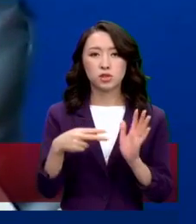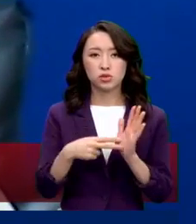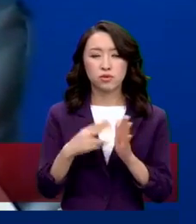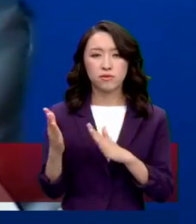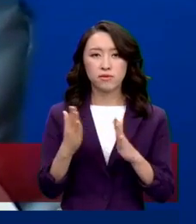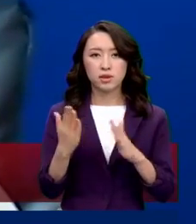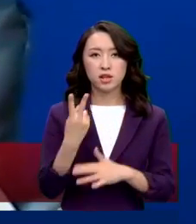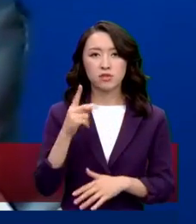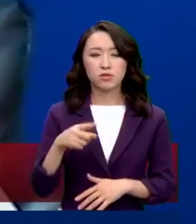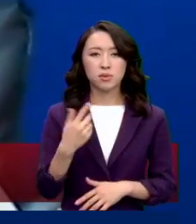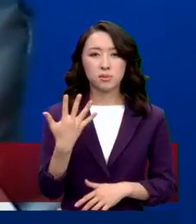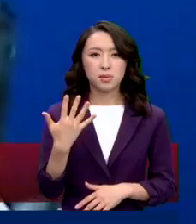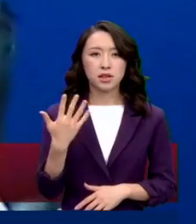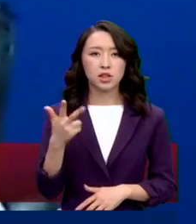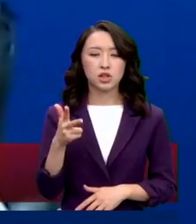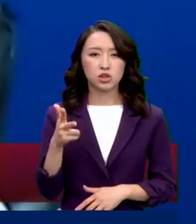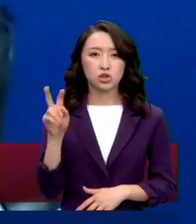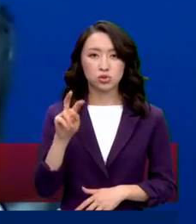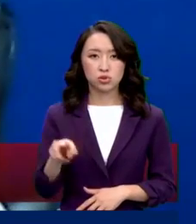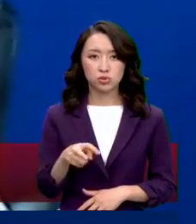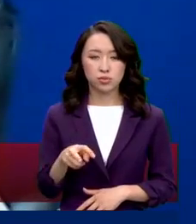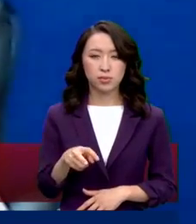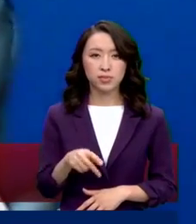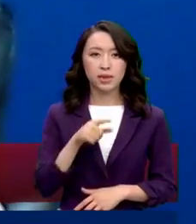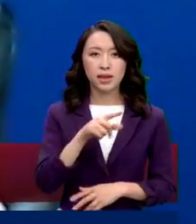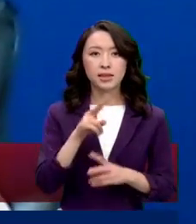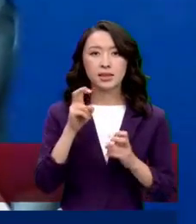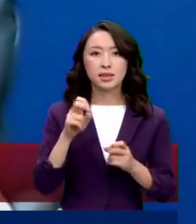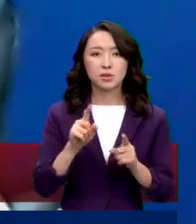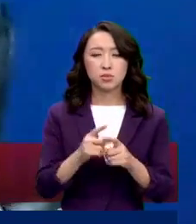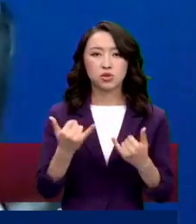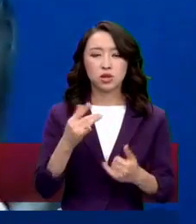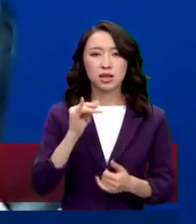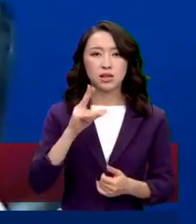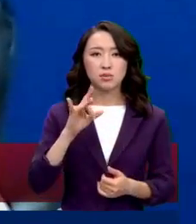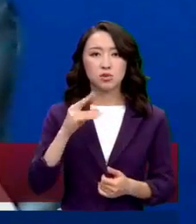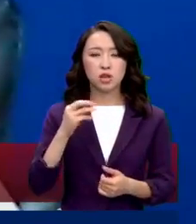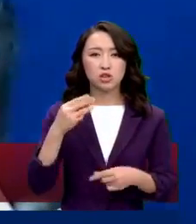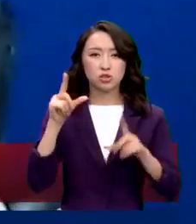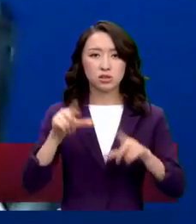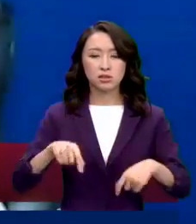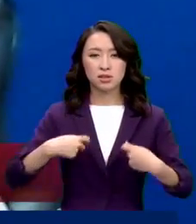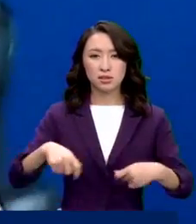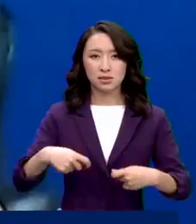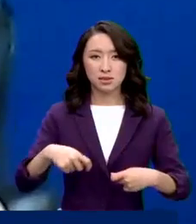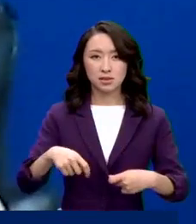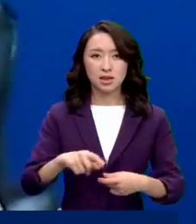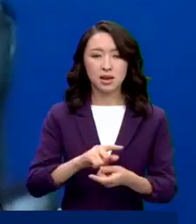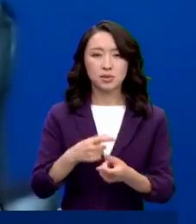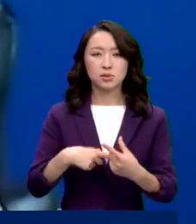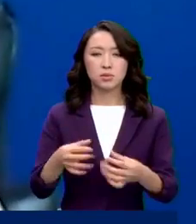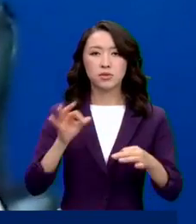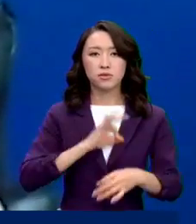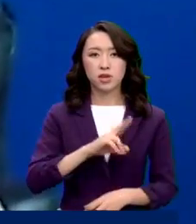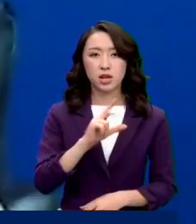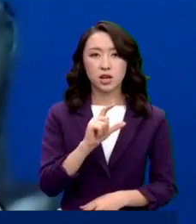районе 2500-3000 долларов. Они устраивают распродажу на рынке золота, превращая это все в кэш,